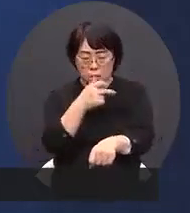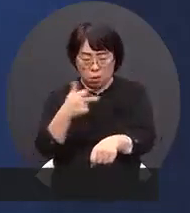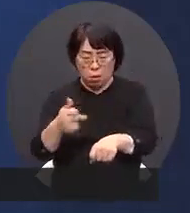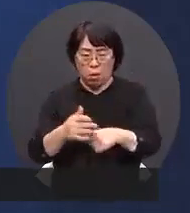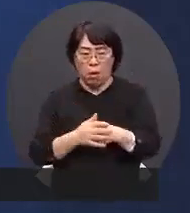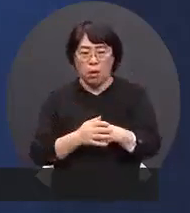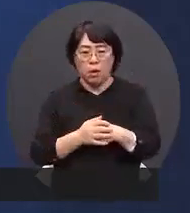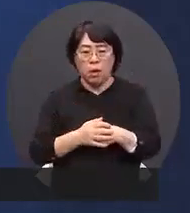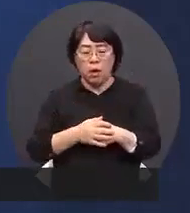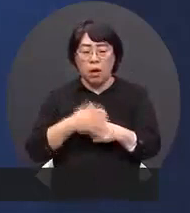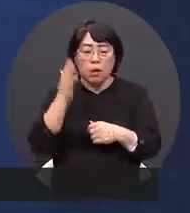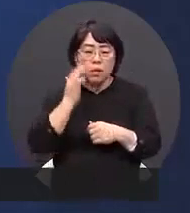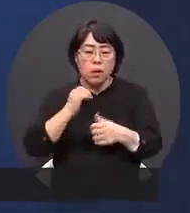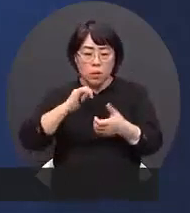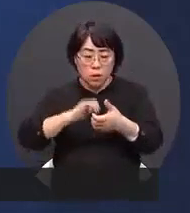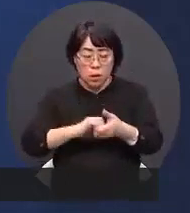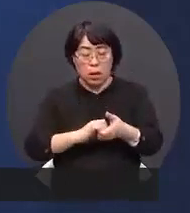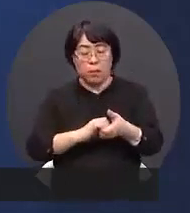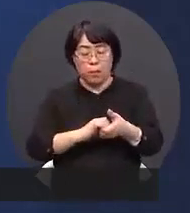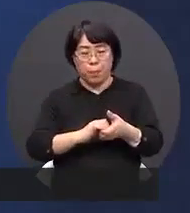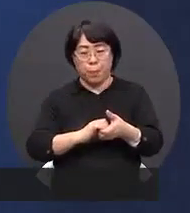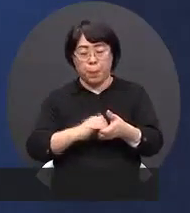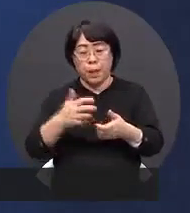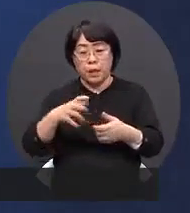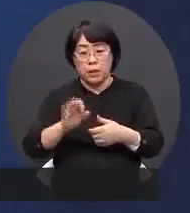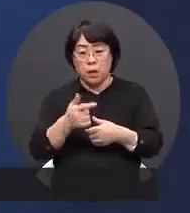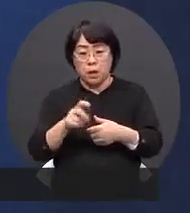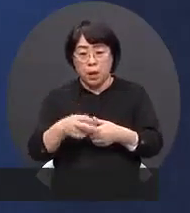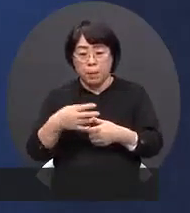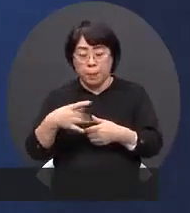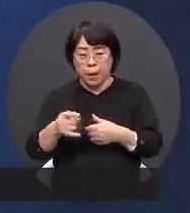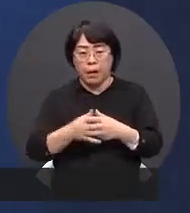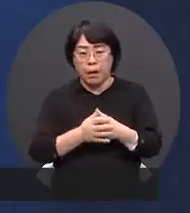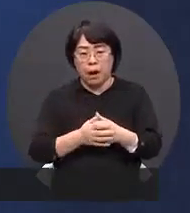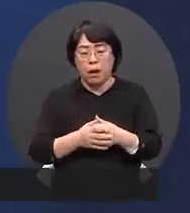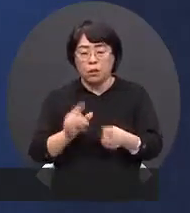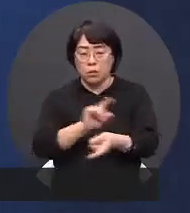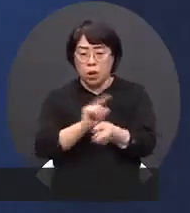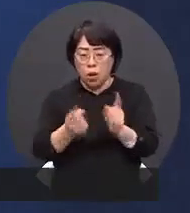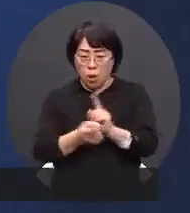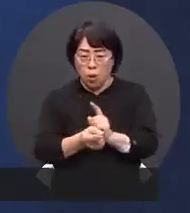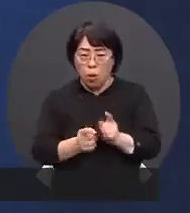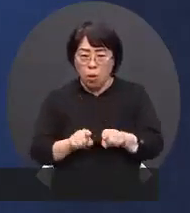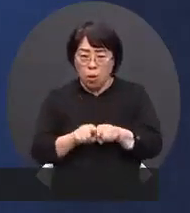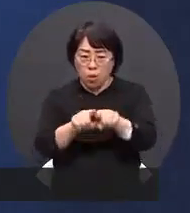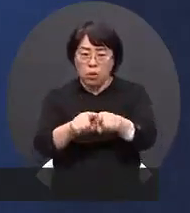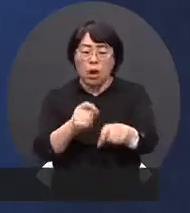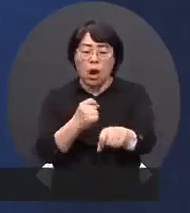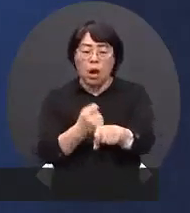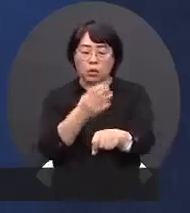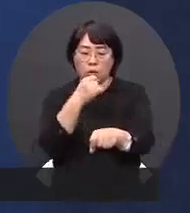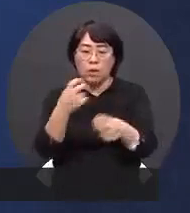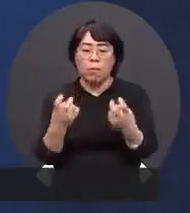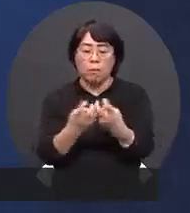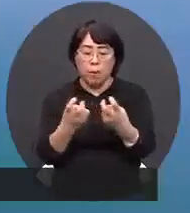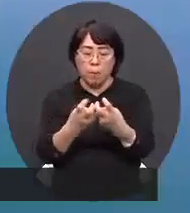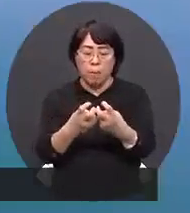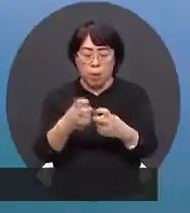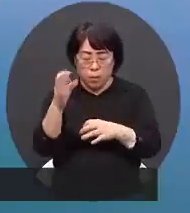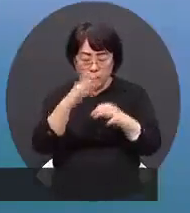청남대 가 국민 관심 에서 벗어나지 않고 공존할 수 있는 묘안을 강구하라 고 주문했습니다